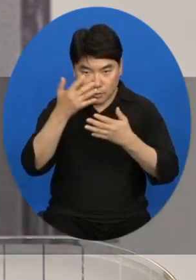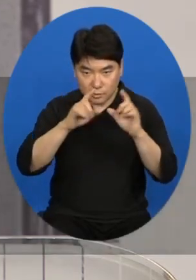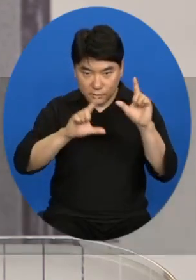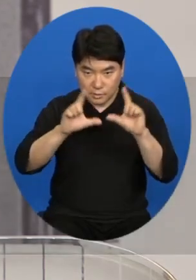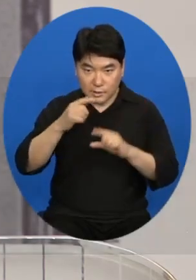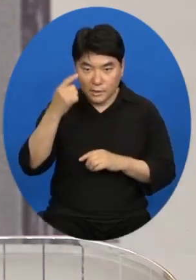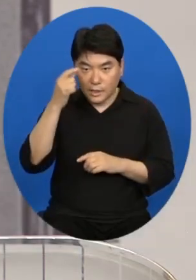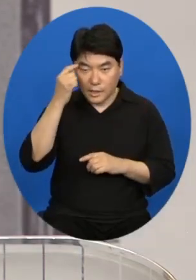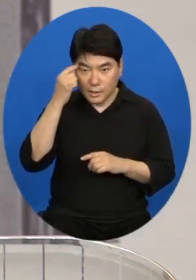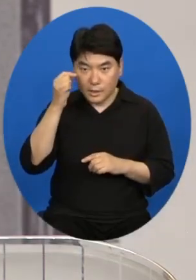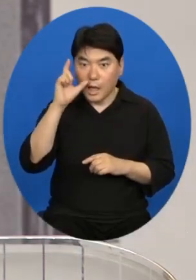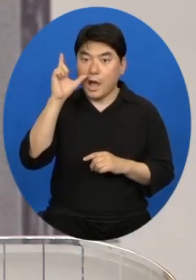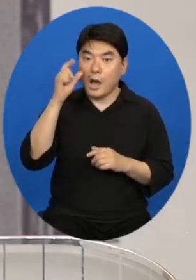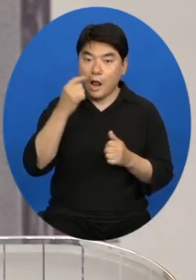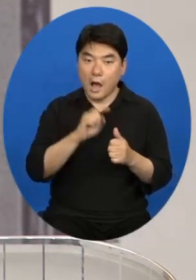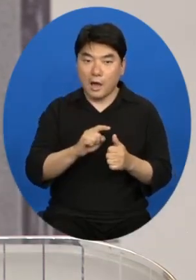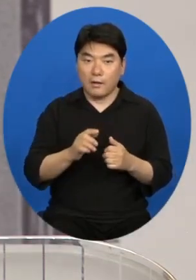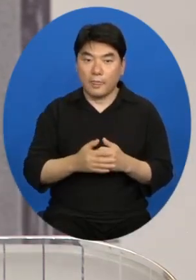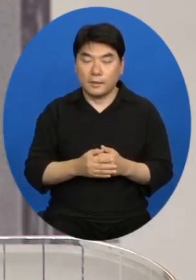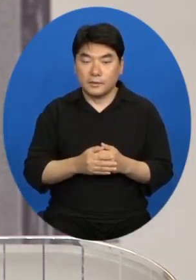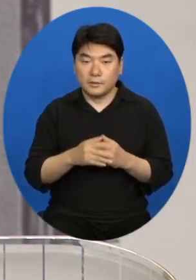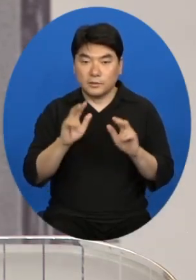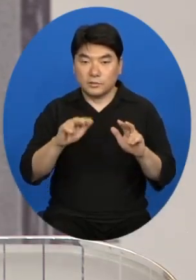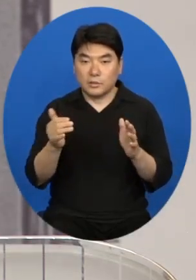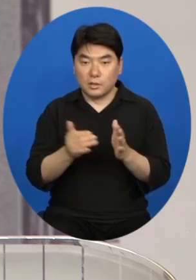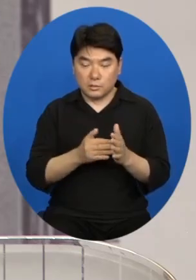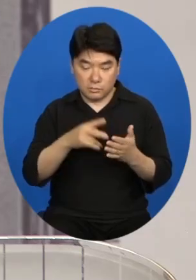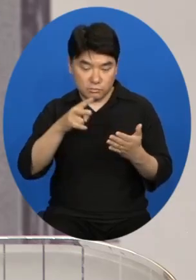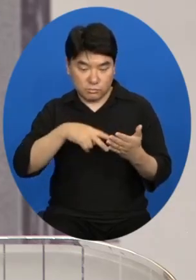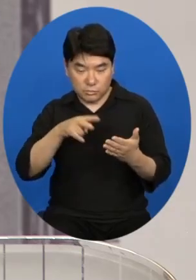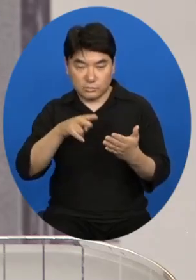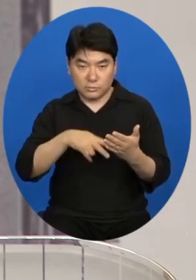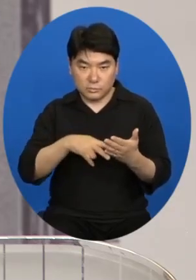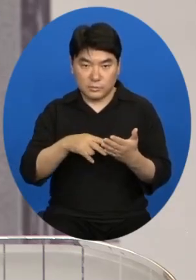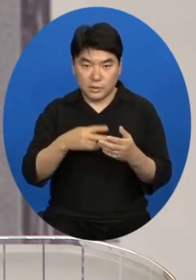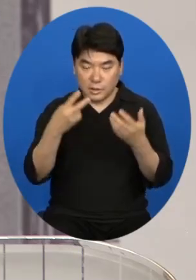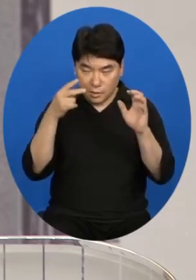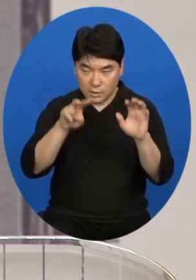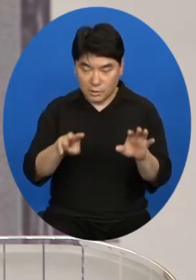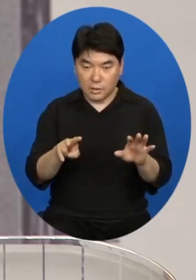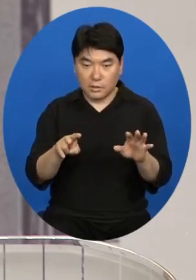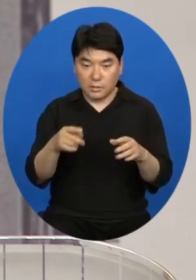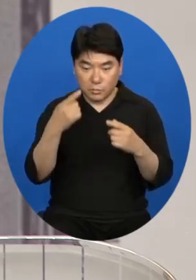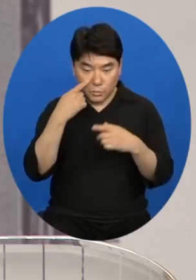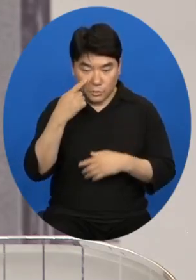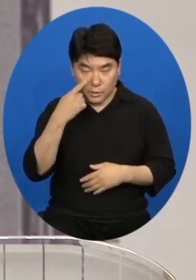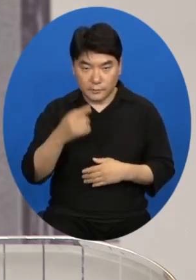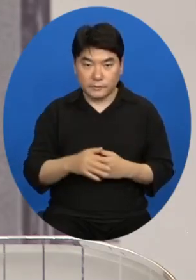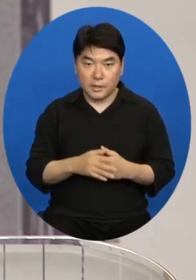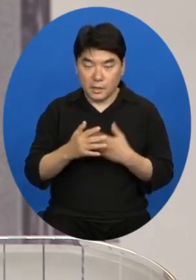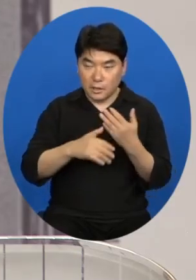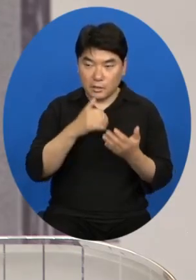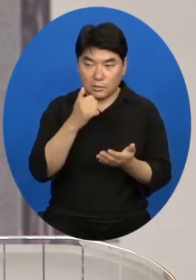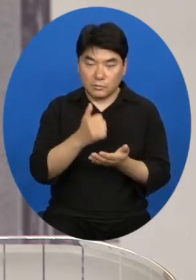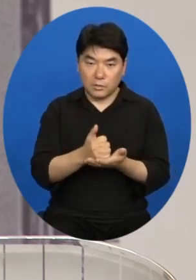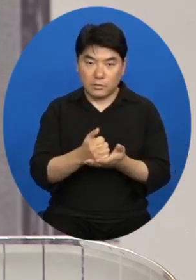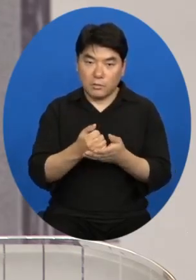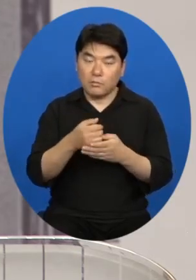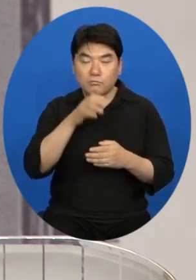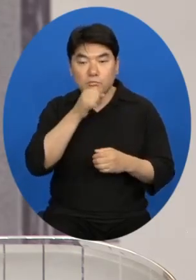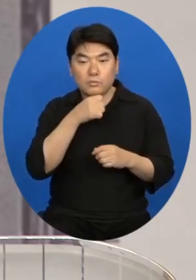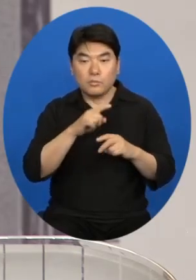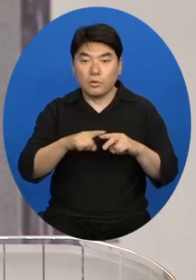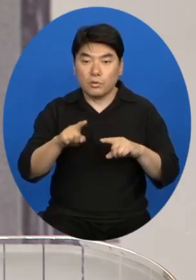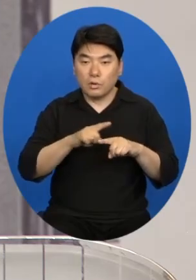우리가 다니엘서를 쭉 살펴보면서 다니엘을 여러 사건을 통해서 보았지만 하나님께서 다니엘을 뭐 이렇다 저렇다 이렇게 평가하는